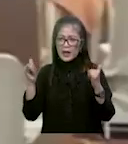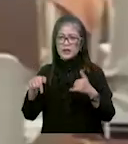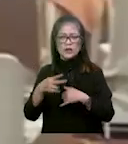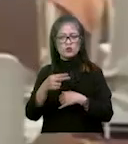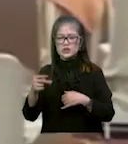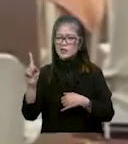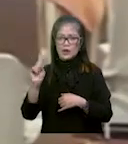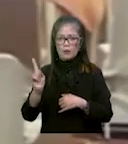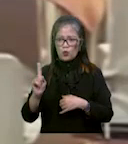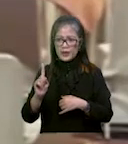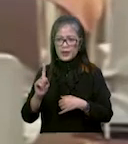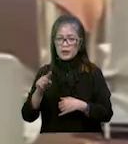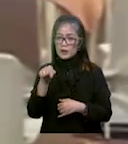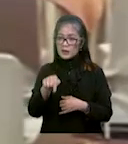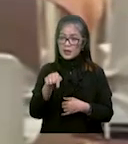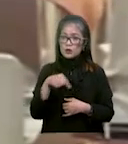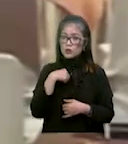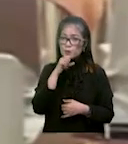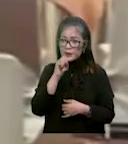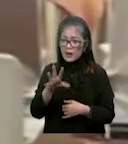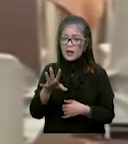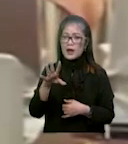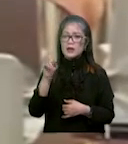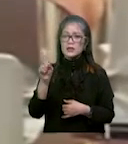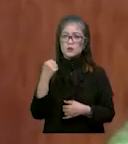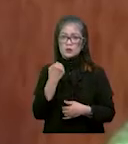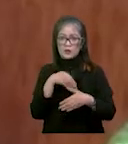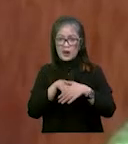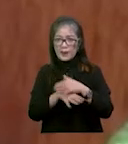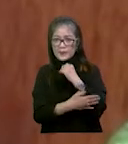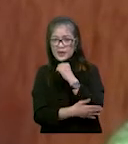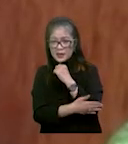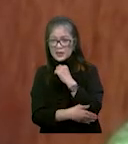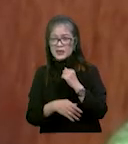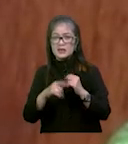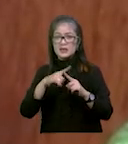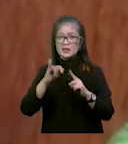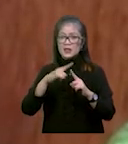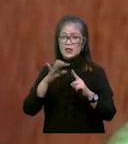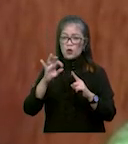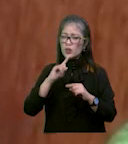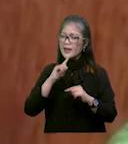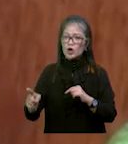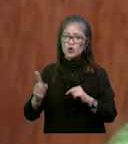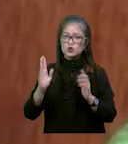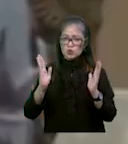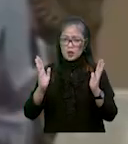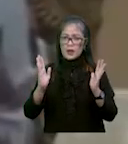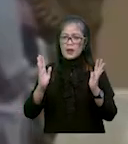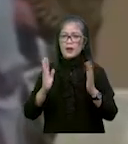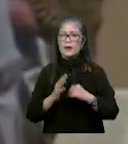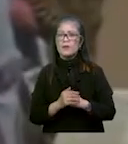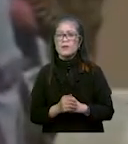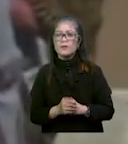pasca pernyataan kontroversial Bupati Meranti Menteri Dalam Negeri Tito karnavian telah menegur keras Bupati Meranti Muhammad adil